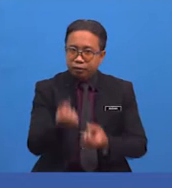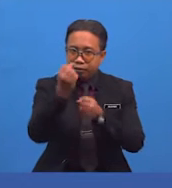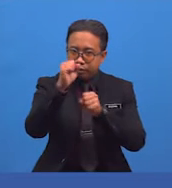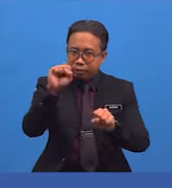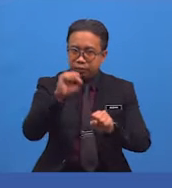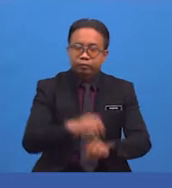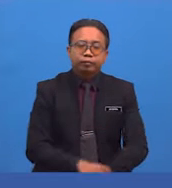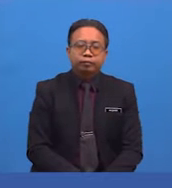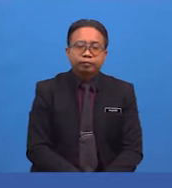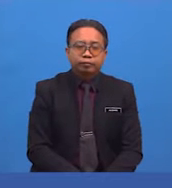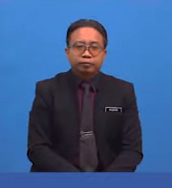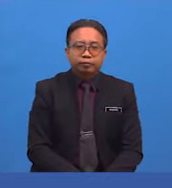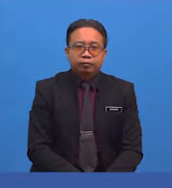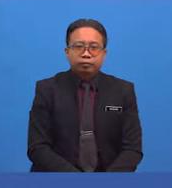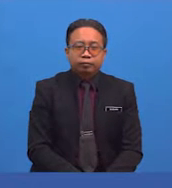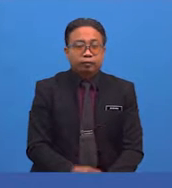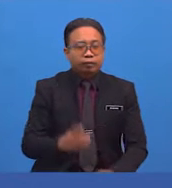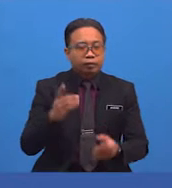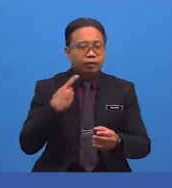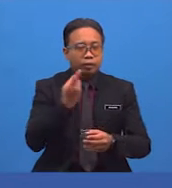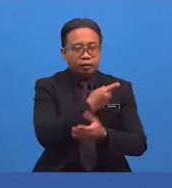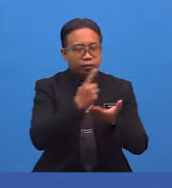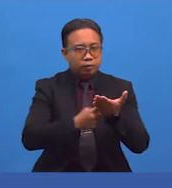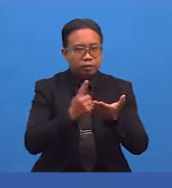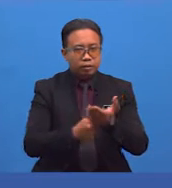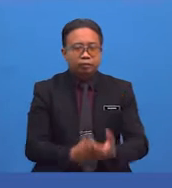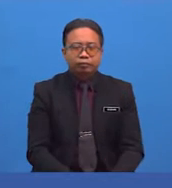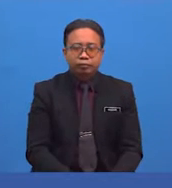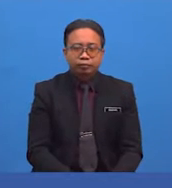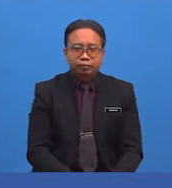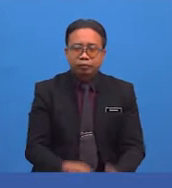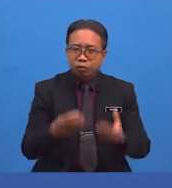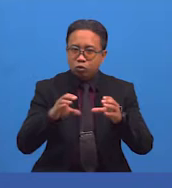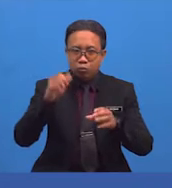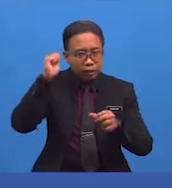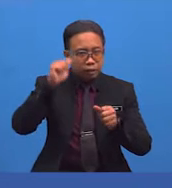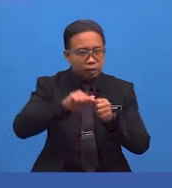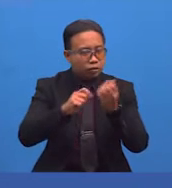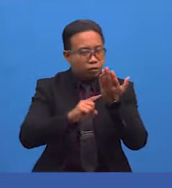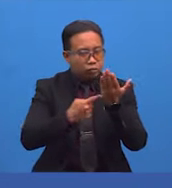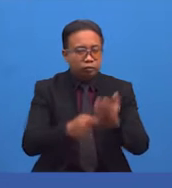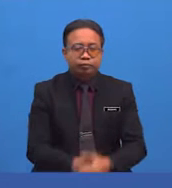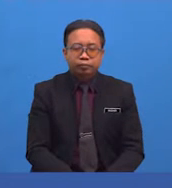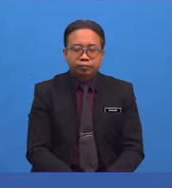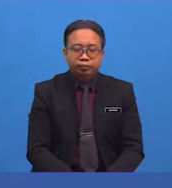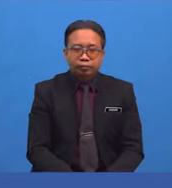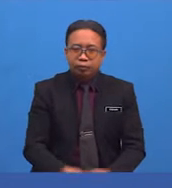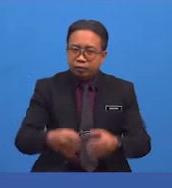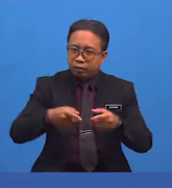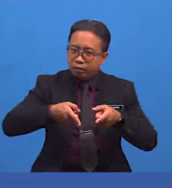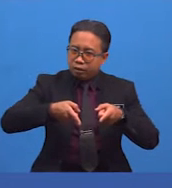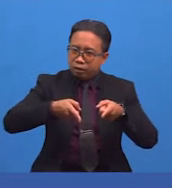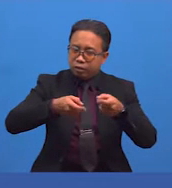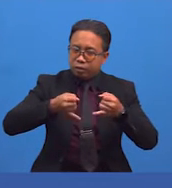Sedia? Sudah. Kita bincang, ya? Cuba ingat semula. Jalur